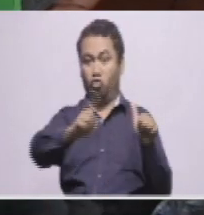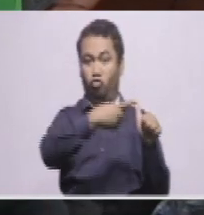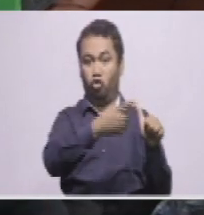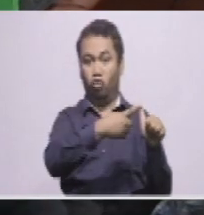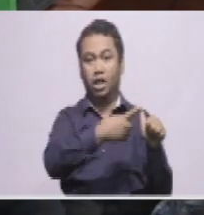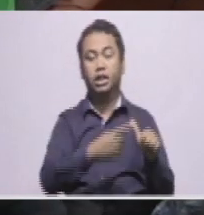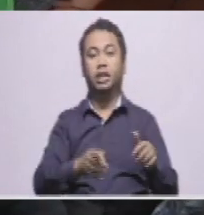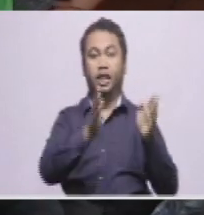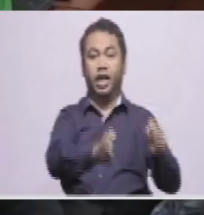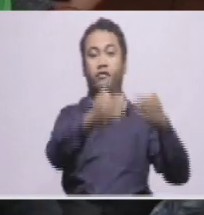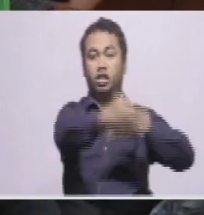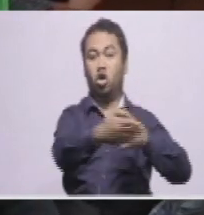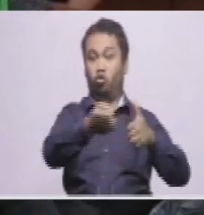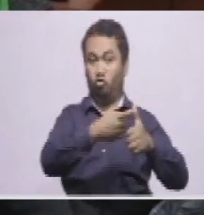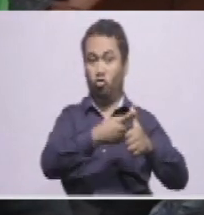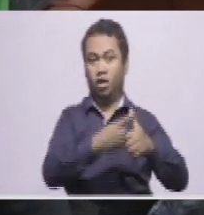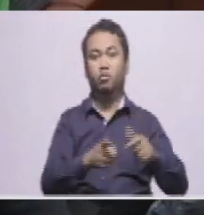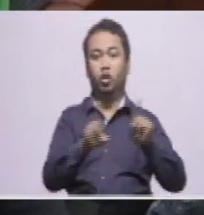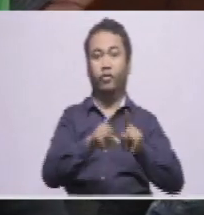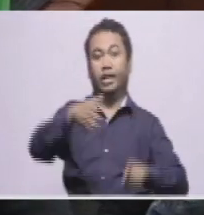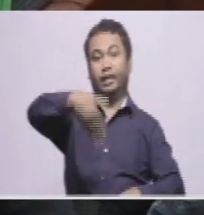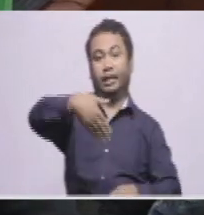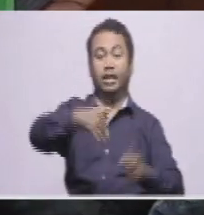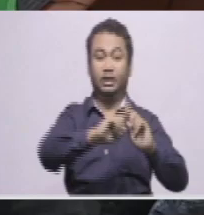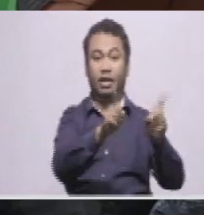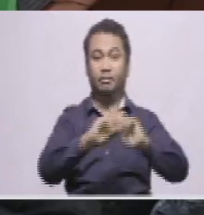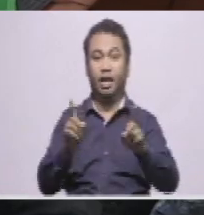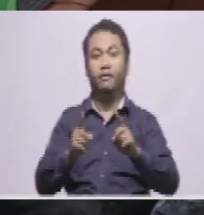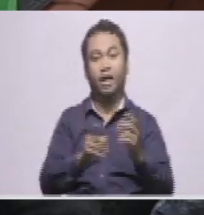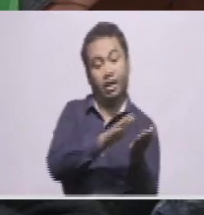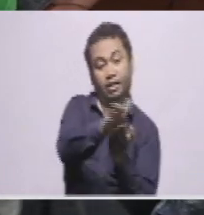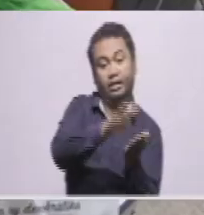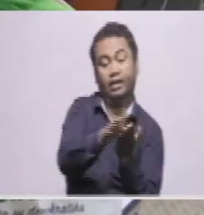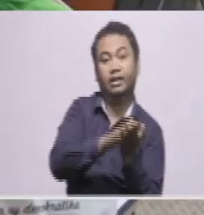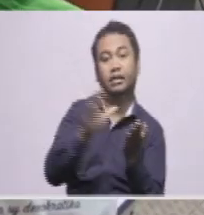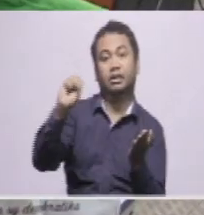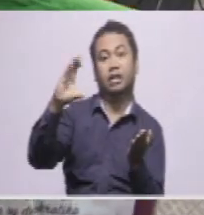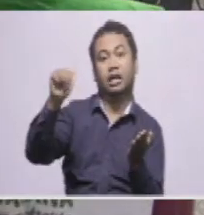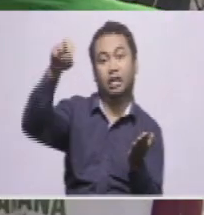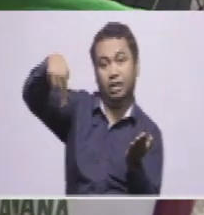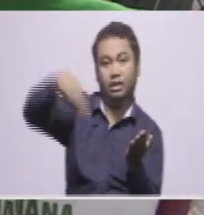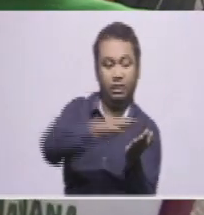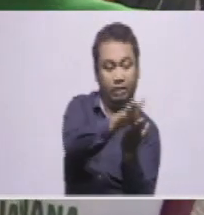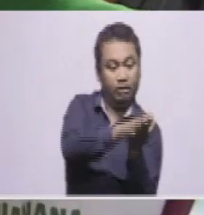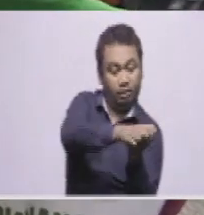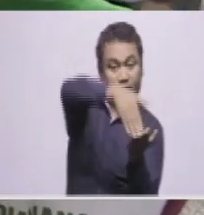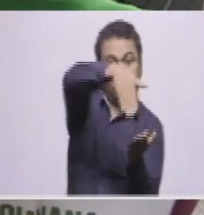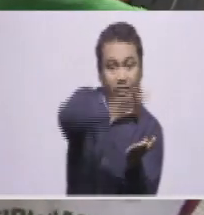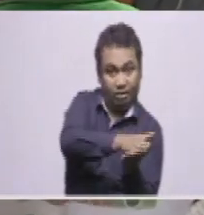an'ireo pv procès verbal scane avy any amin'ny distrika tsirairay